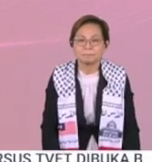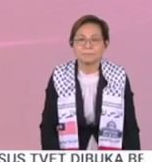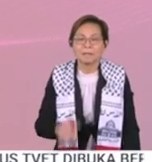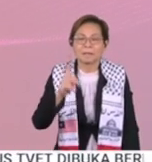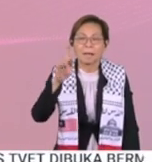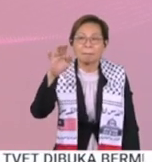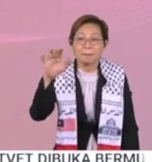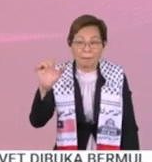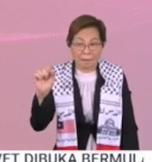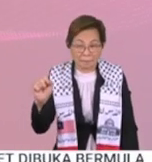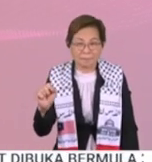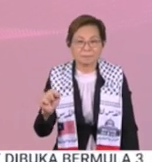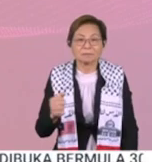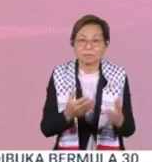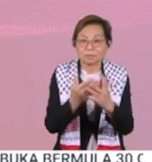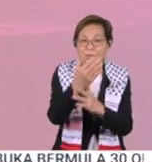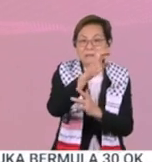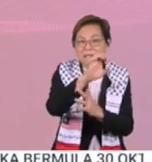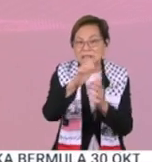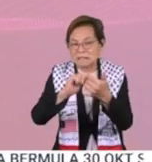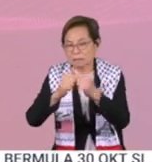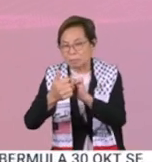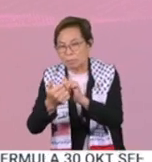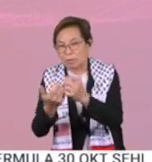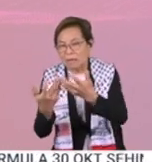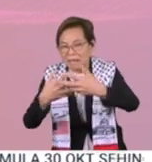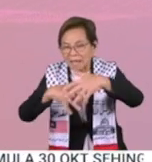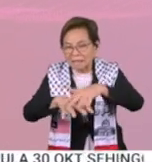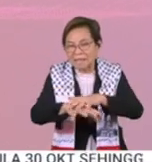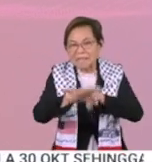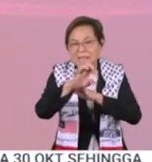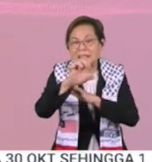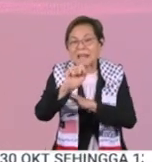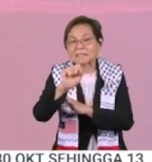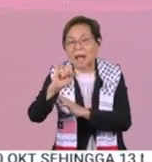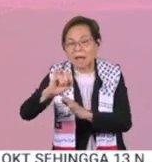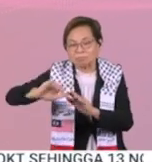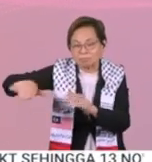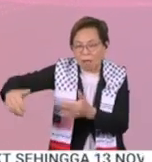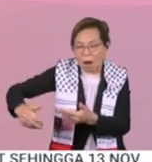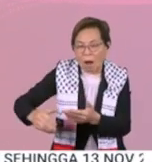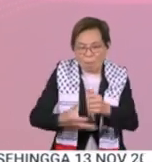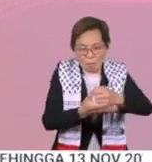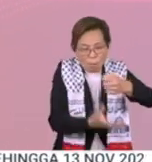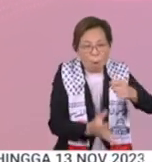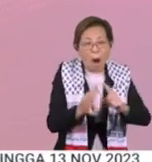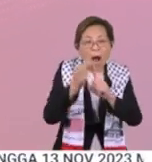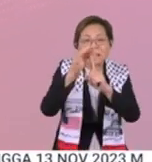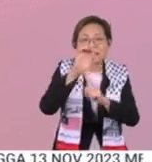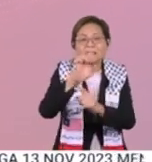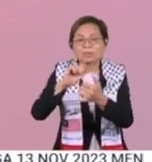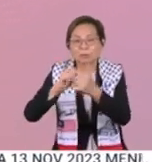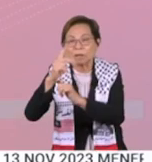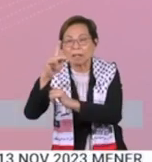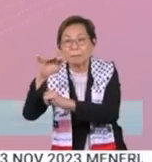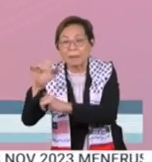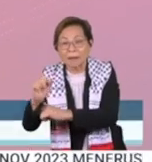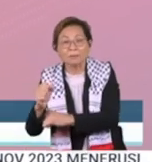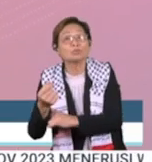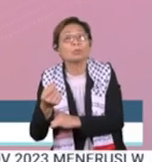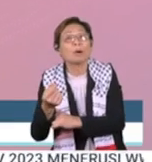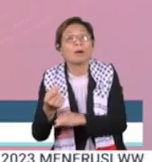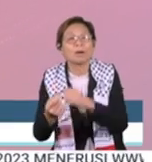Kementerian Belia dan Sukan KBS menerusi eSports Integrated ESI memperkenalkan peruntukan khas dana eSukan KBS